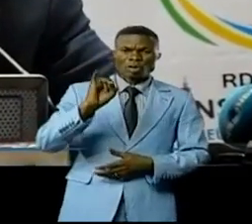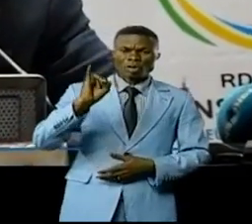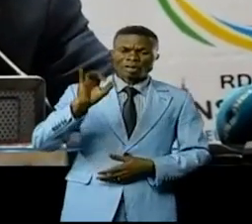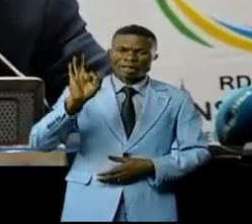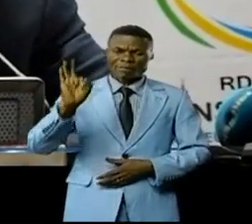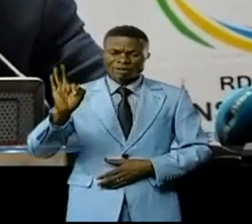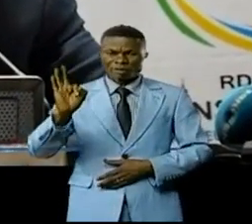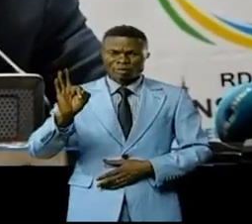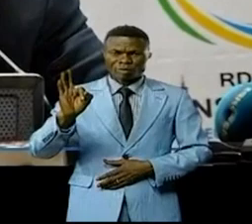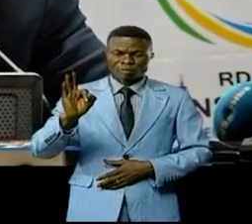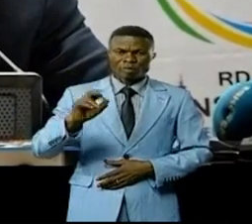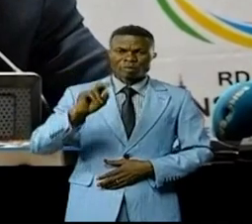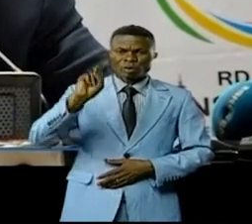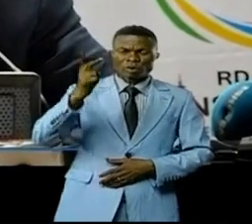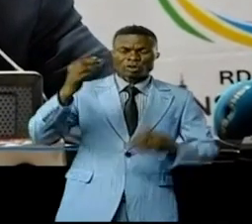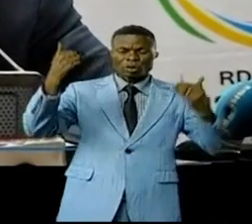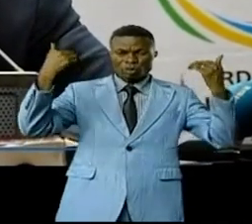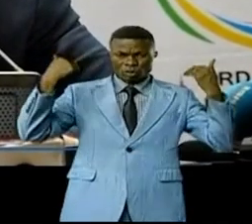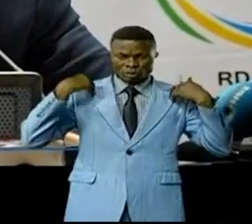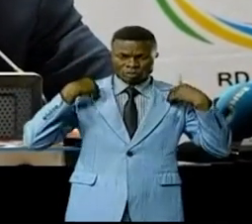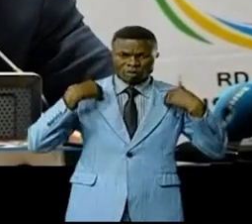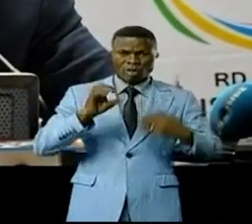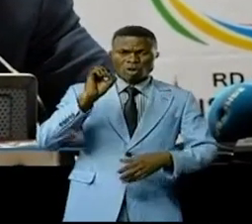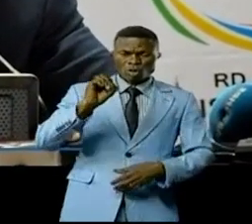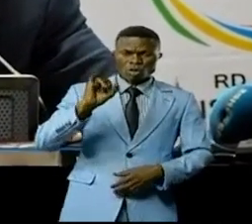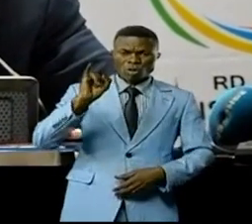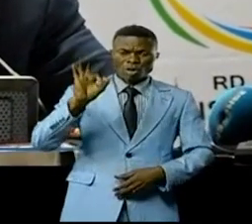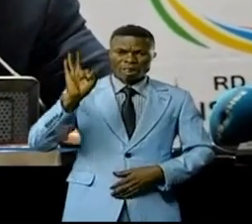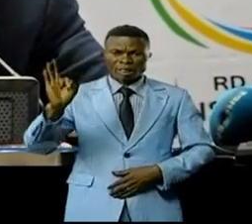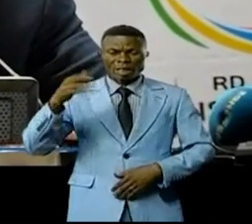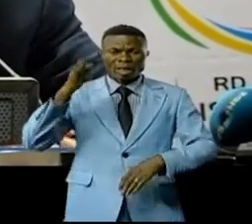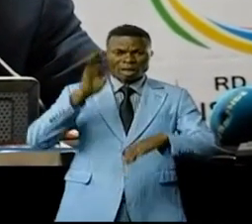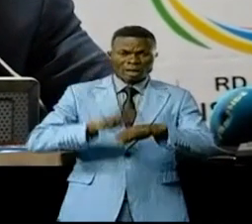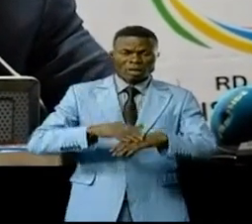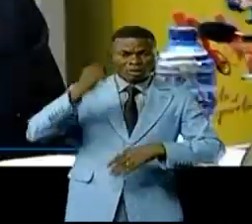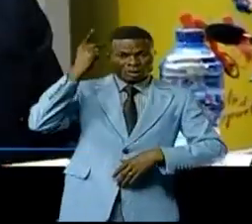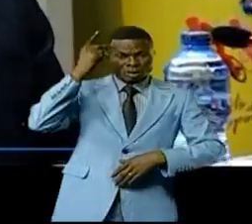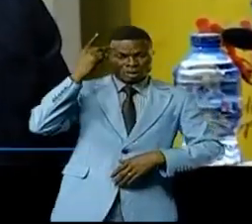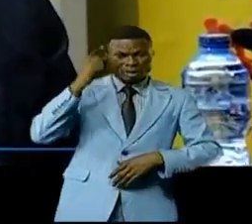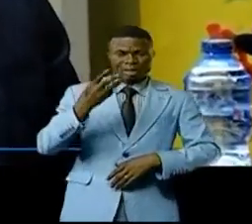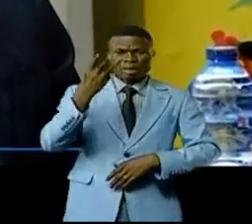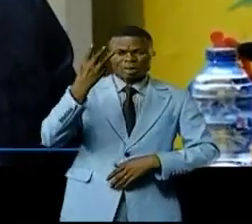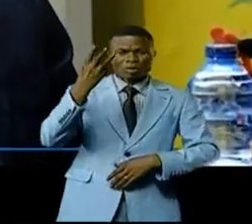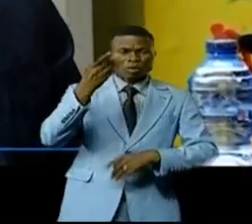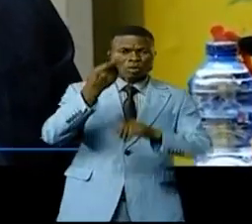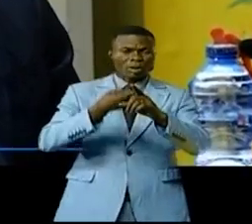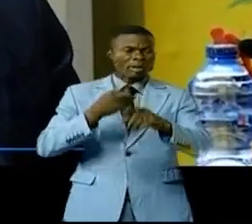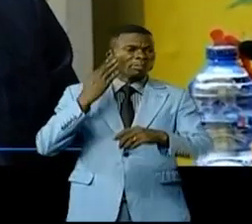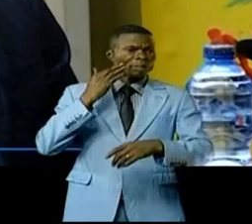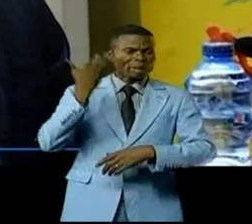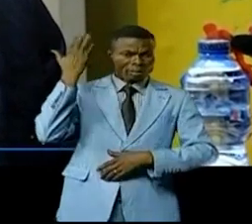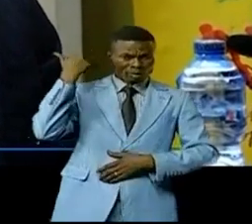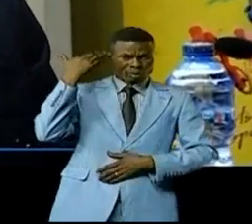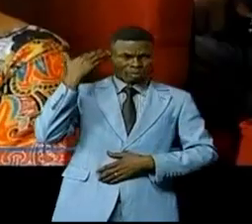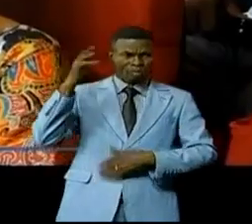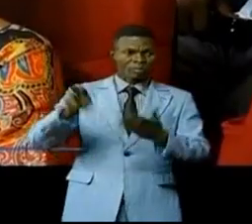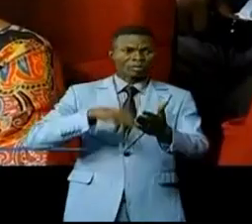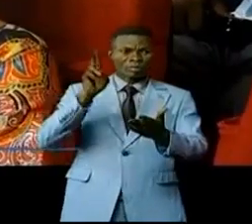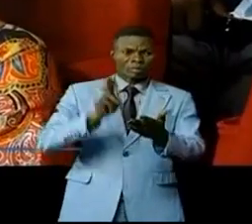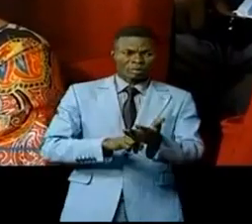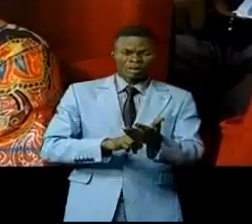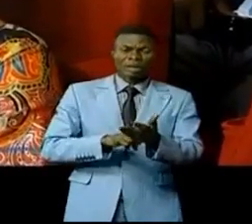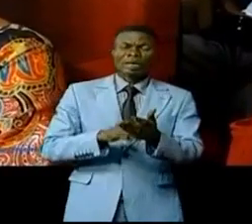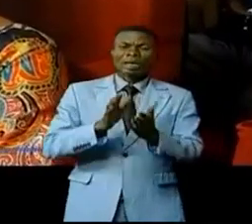Mompéti, deuxième personnalité de l'OIF, arrivé à Kinshasa depuis le 3 mai dernier. Ce protocole d'accord tient